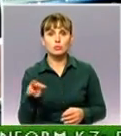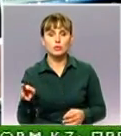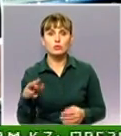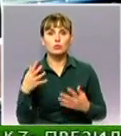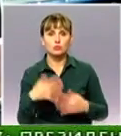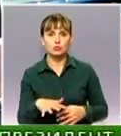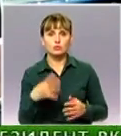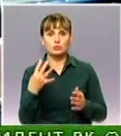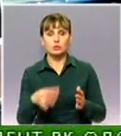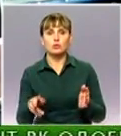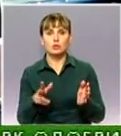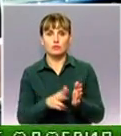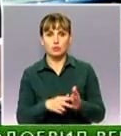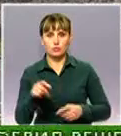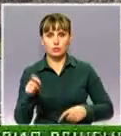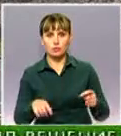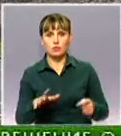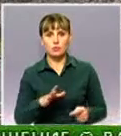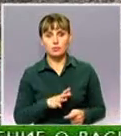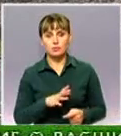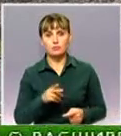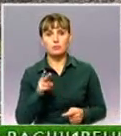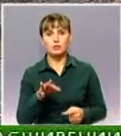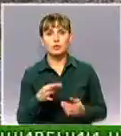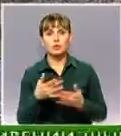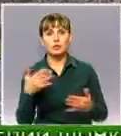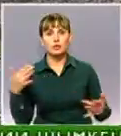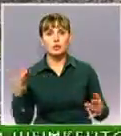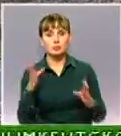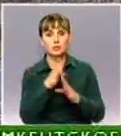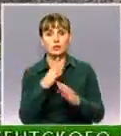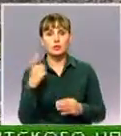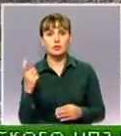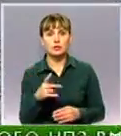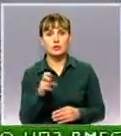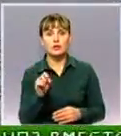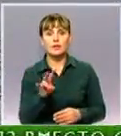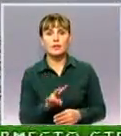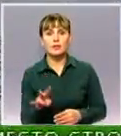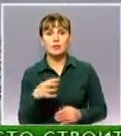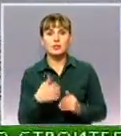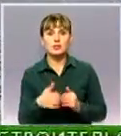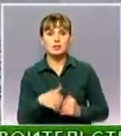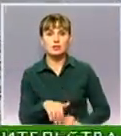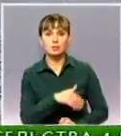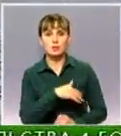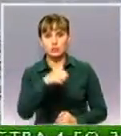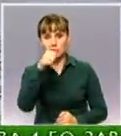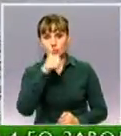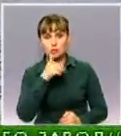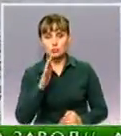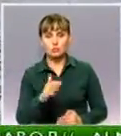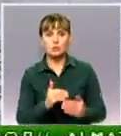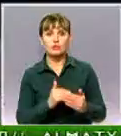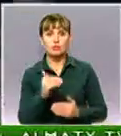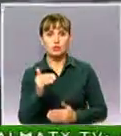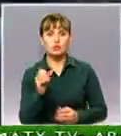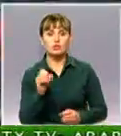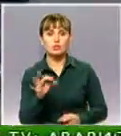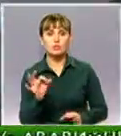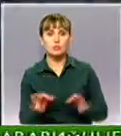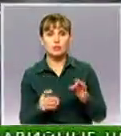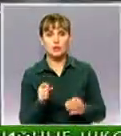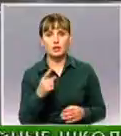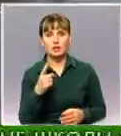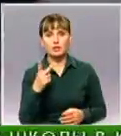выпало 48 миллиметров. По предварительному прогнозу погоды на ноябрь средняя температура месяца будет выше климатической нормы на